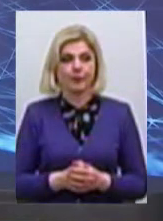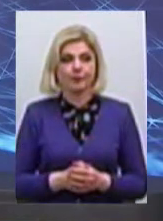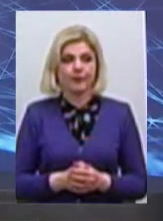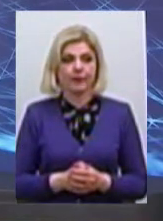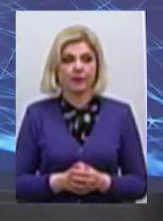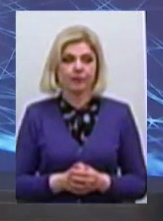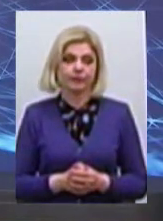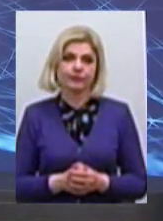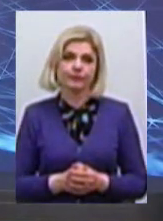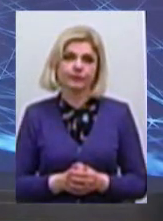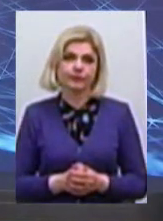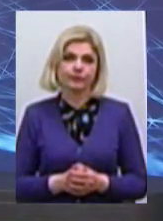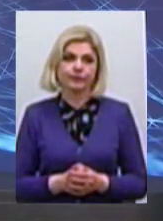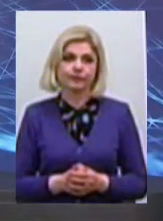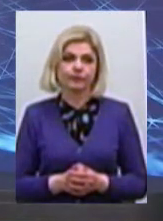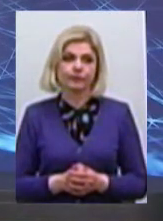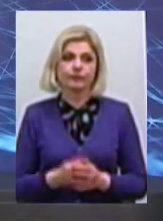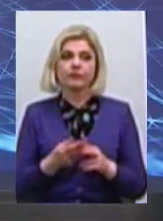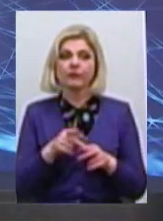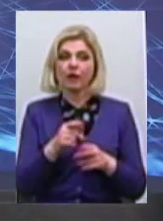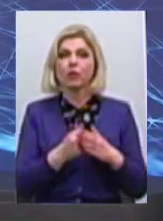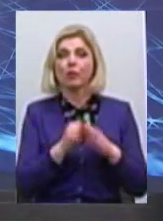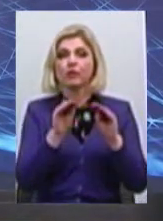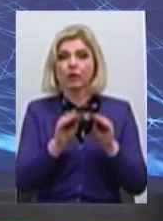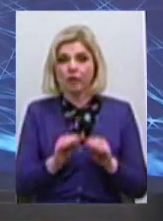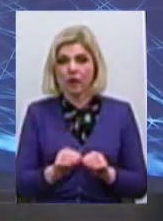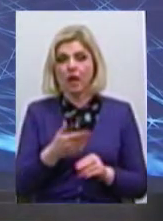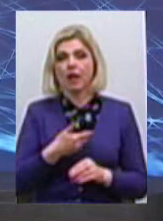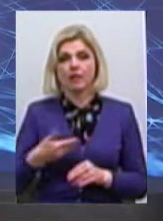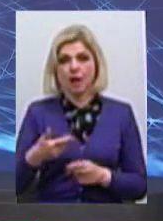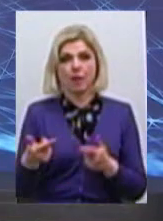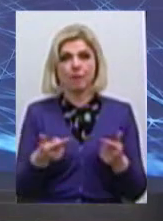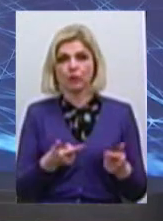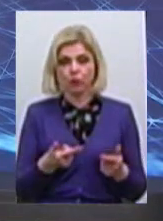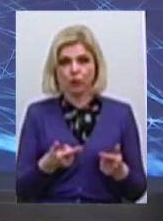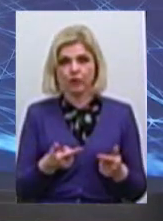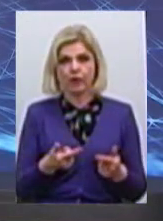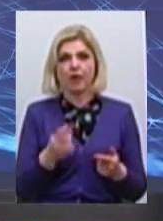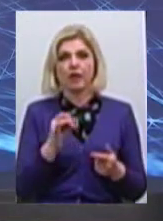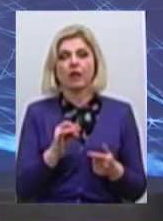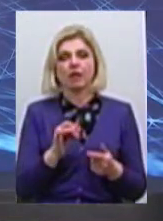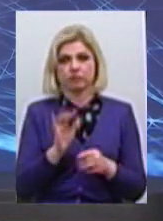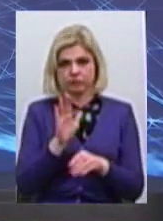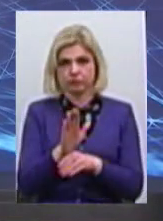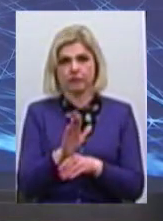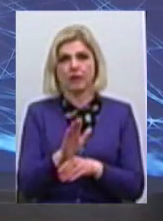установи дані обґрунтування розробляють, нами підготовлено та видано наказ